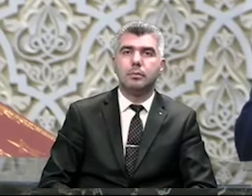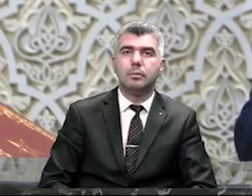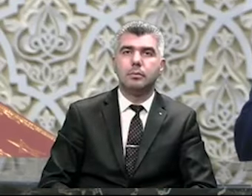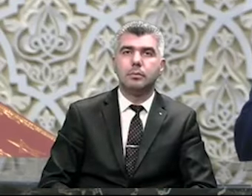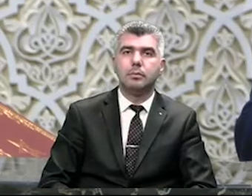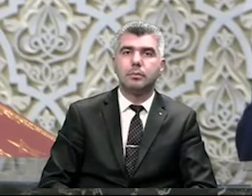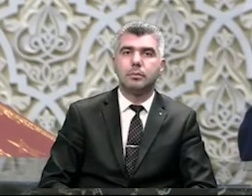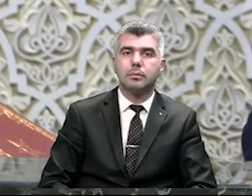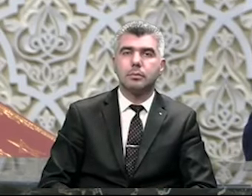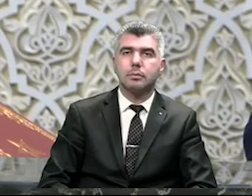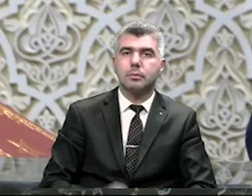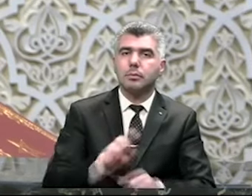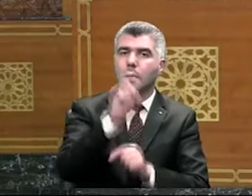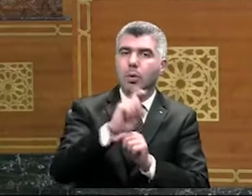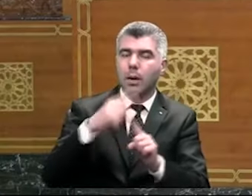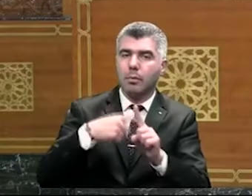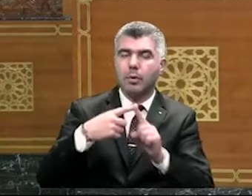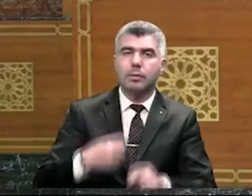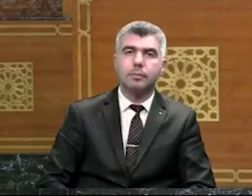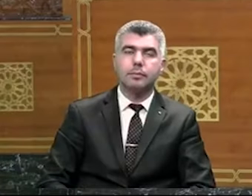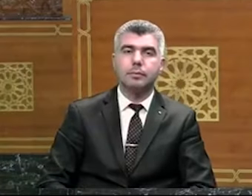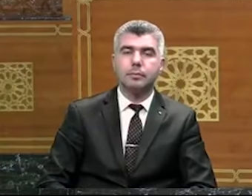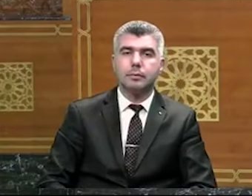المحترم تعقيب الفريق المحترم تفضلوا